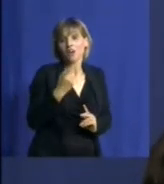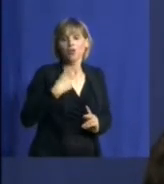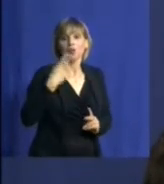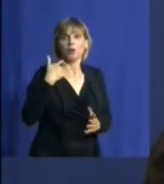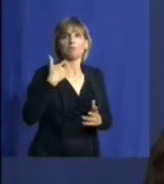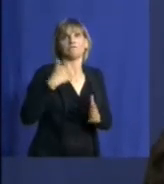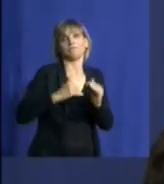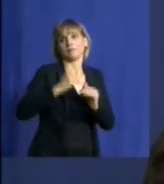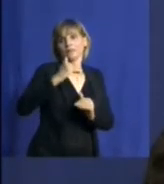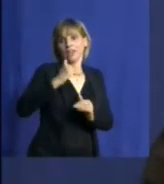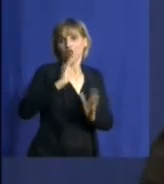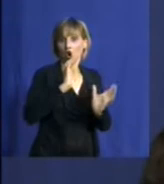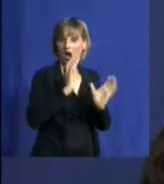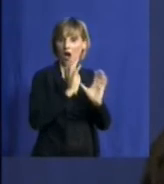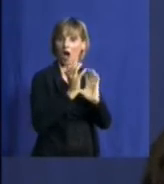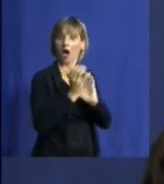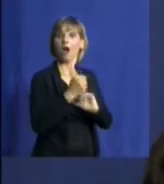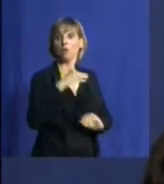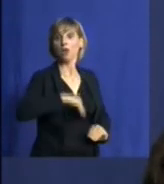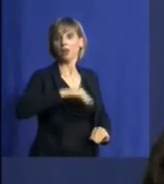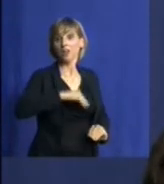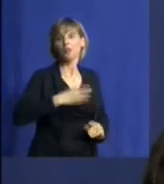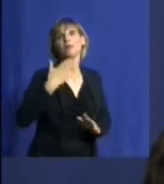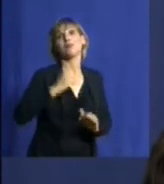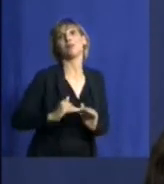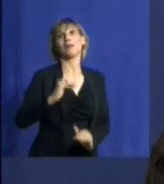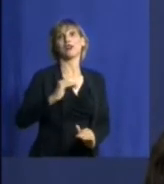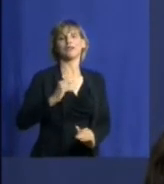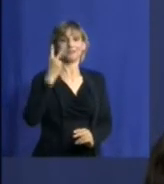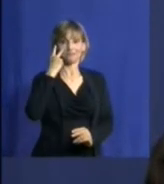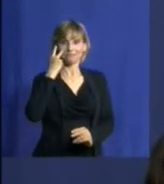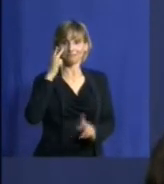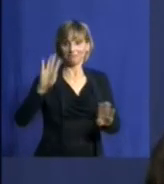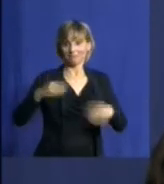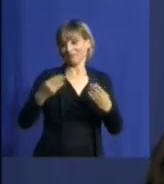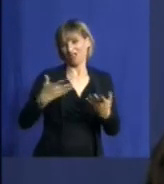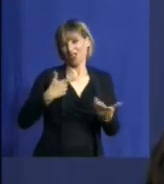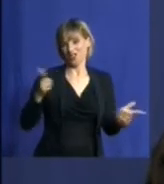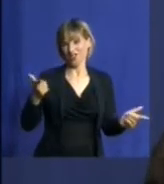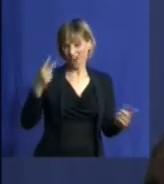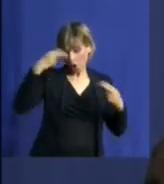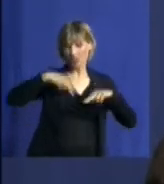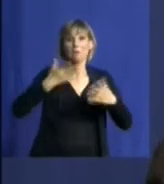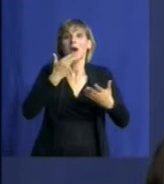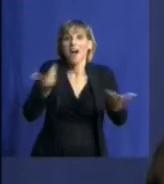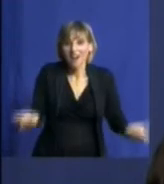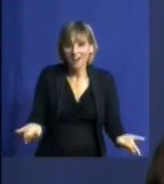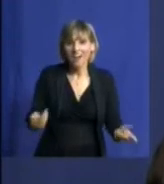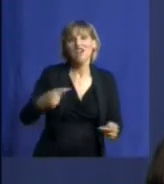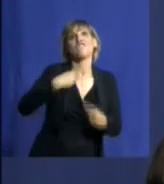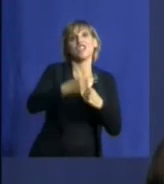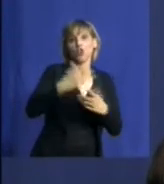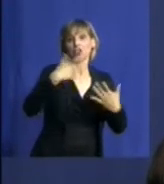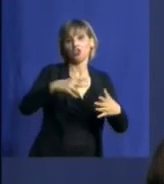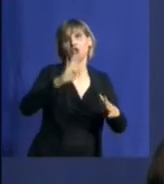cose chiaramente di cui non si poteva rendere conto quando era più piccola, ma perché fino a 18 anni, 20,